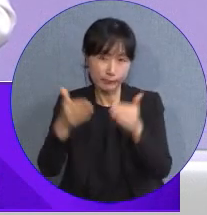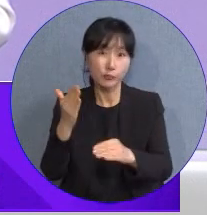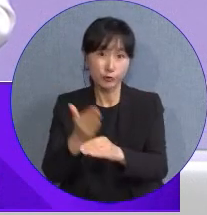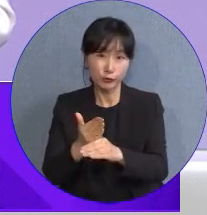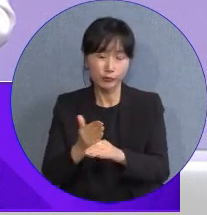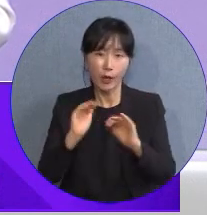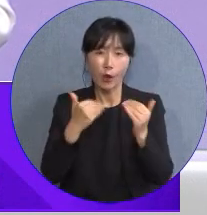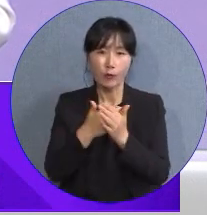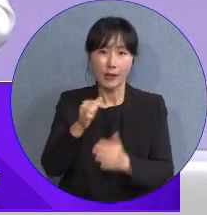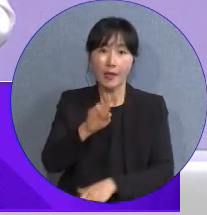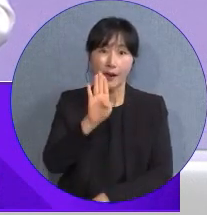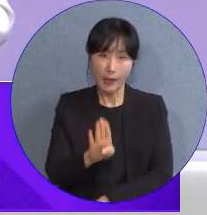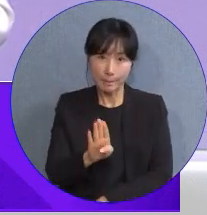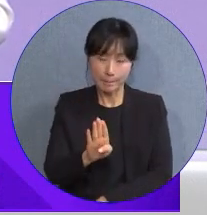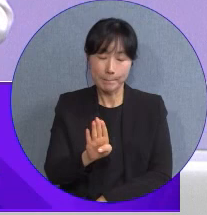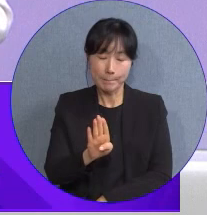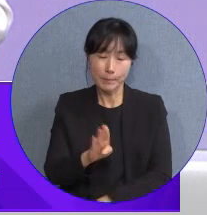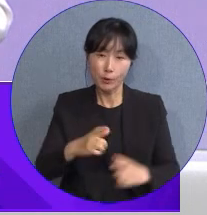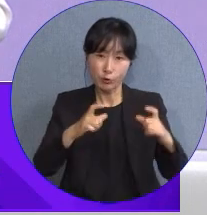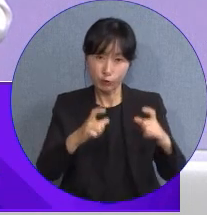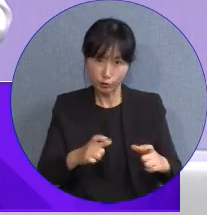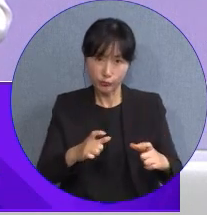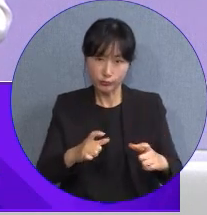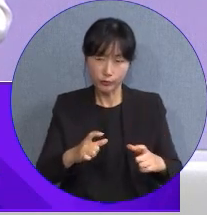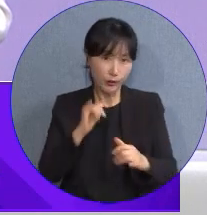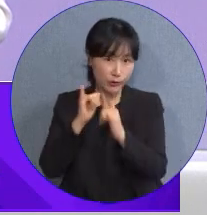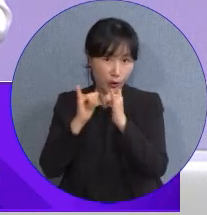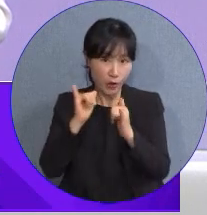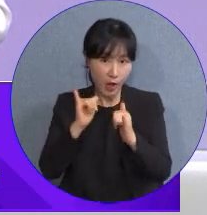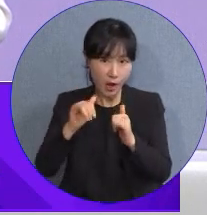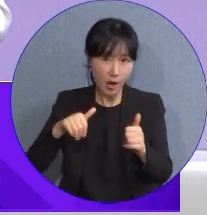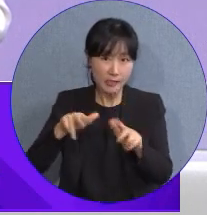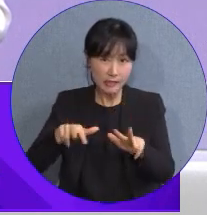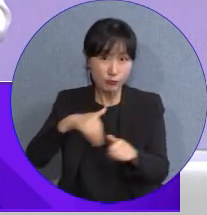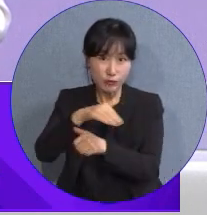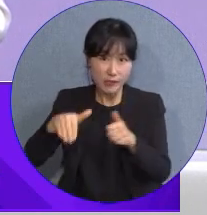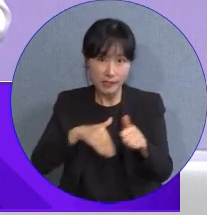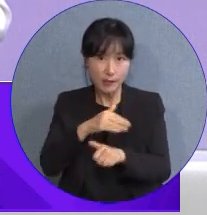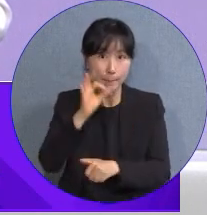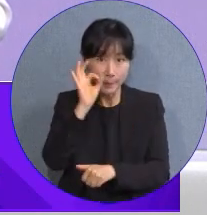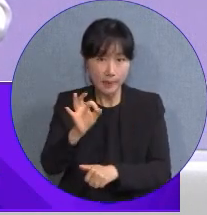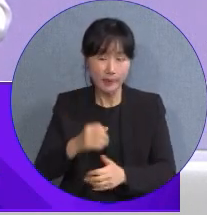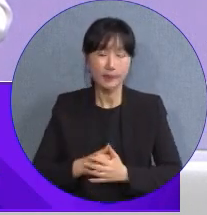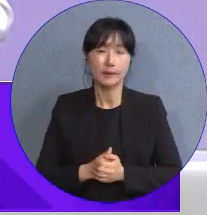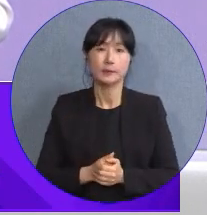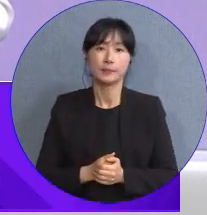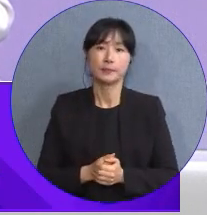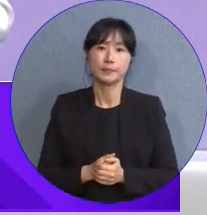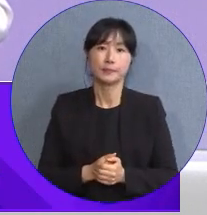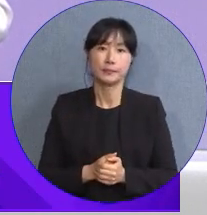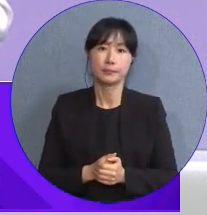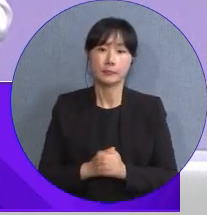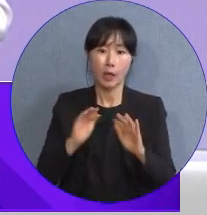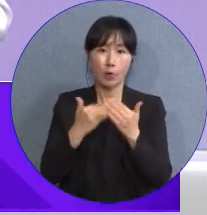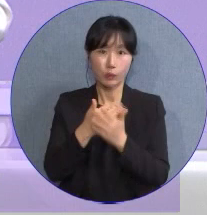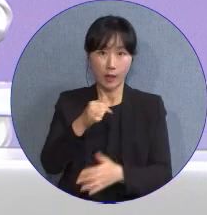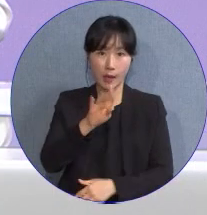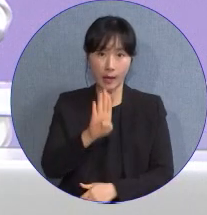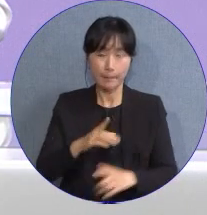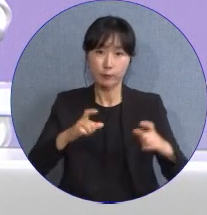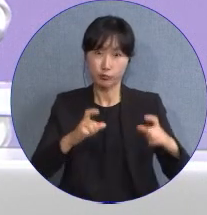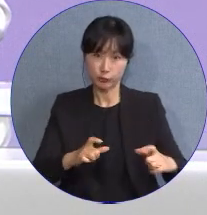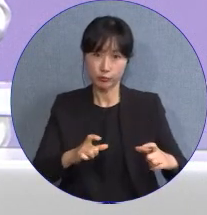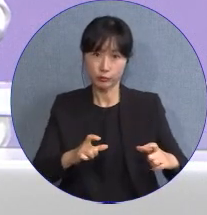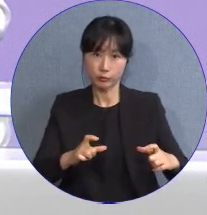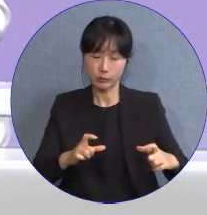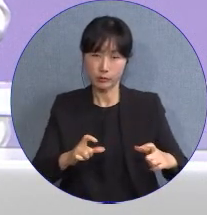해운대구 갑 선거구에 나가 있는 차선영 기자 전화로 연결해서 현재 분위기 들어보겠습니다. 차 기자, 해운대구 갑 선거구